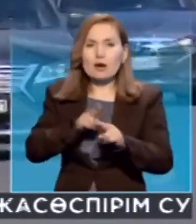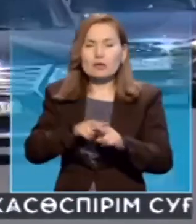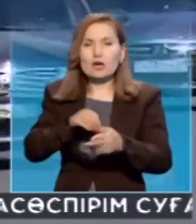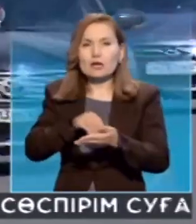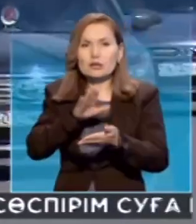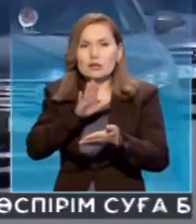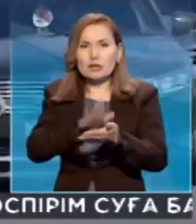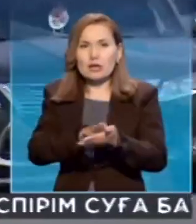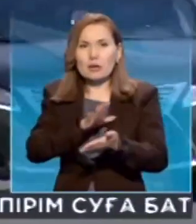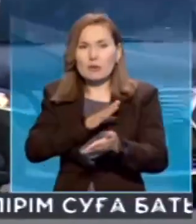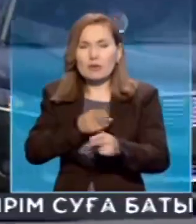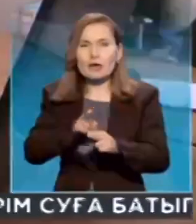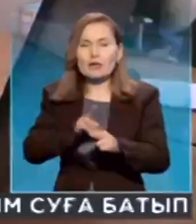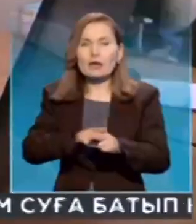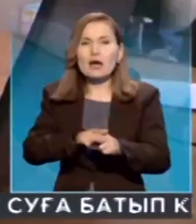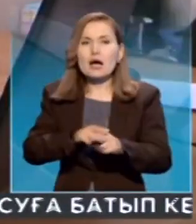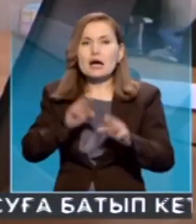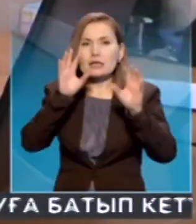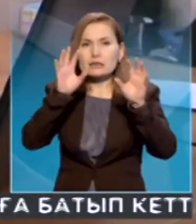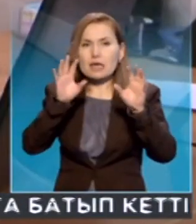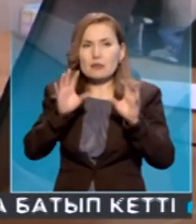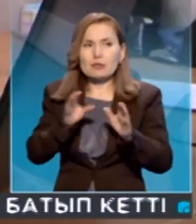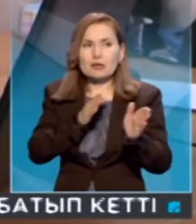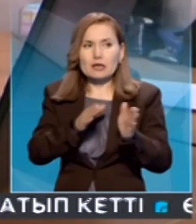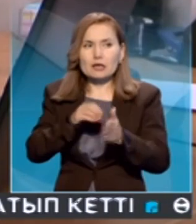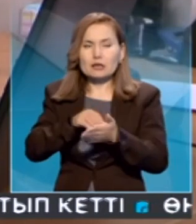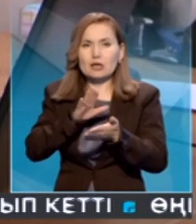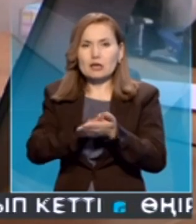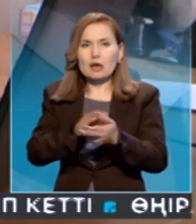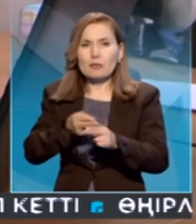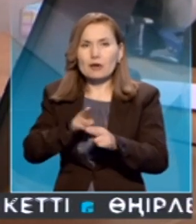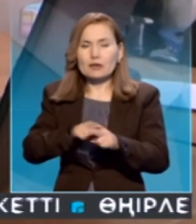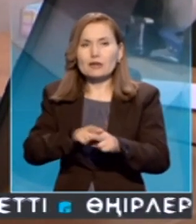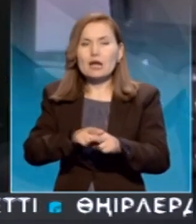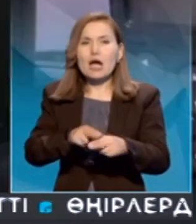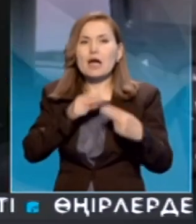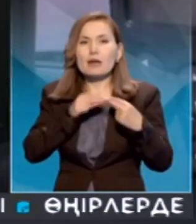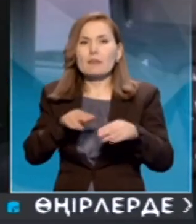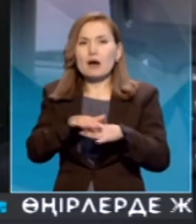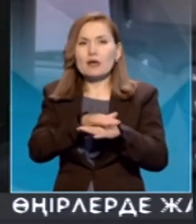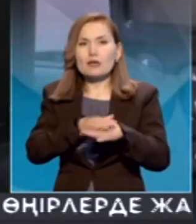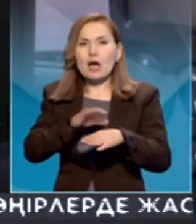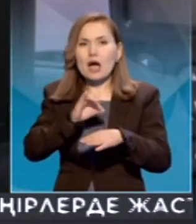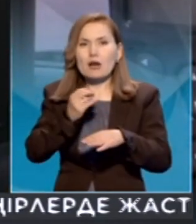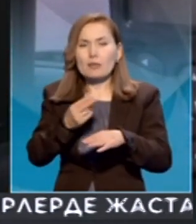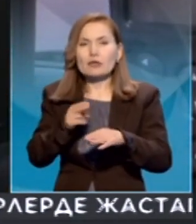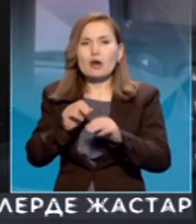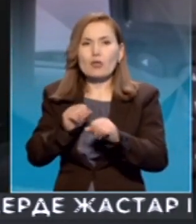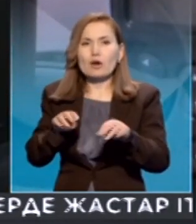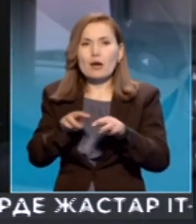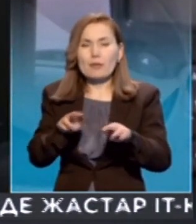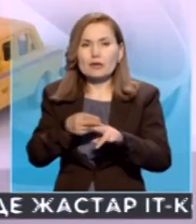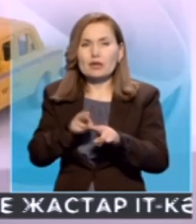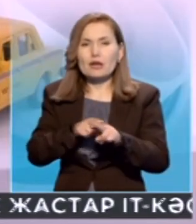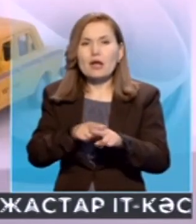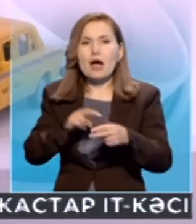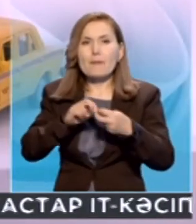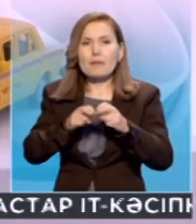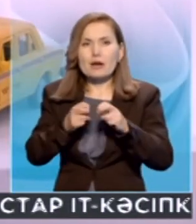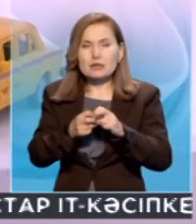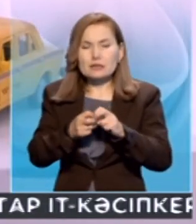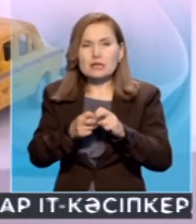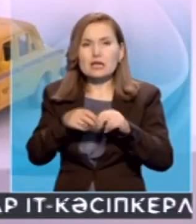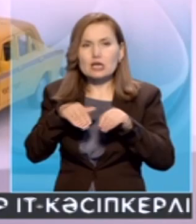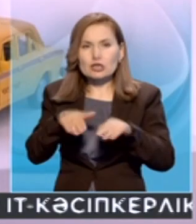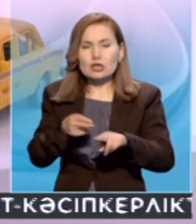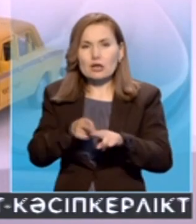тіркелген. Олар бұл қызметті заңмен реттеуді ұсынып отыр. Бұған дейін Еңбек және Халықты әлеуметтік қорғау министрі мәселені жауапты